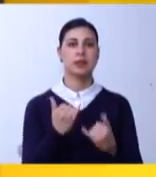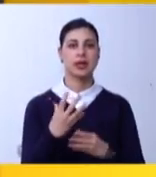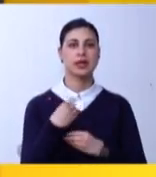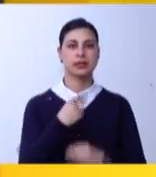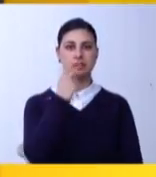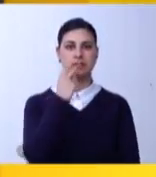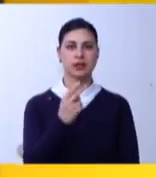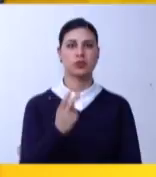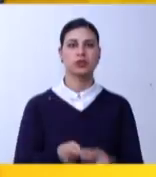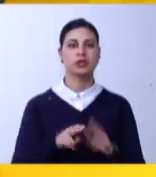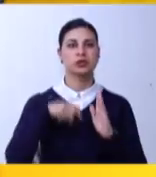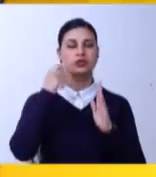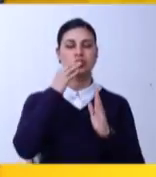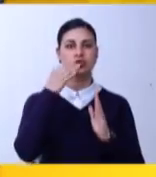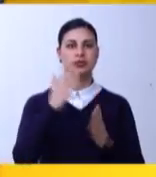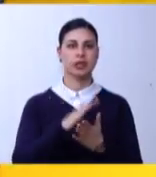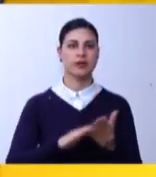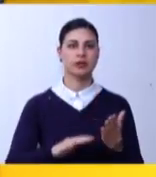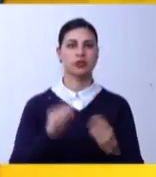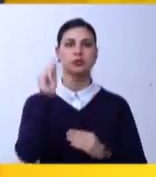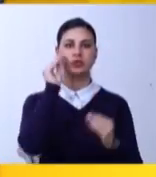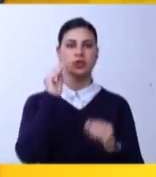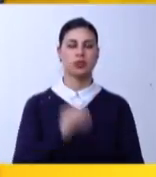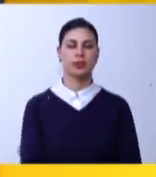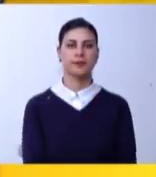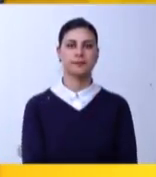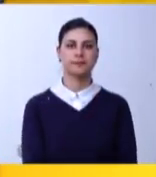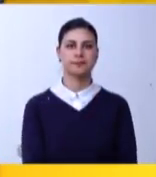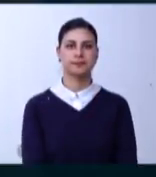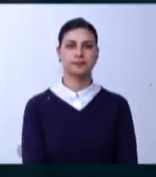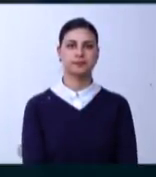ერთად ნახოთ ეს სიუჟეტი და შემდეგ გავაგრძელოთ მსჯელობა.